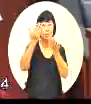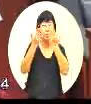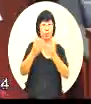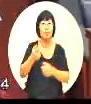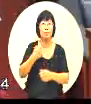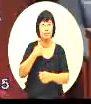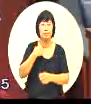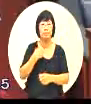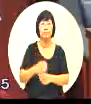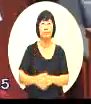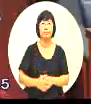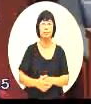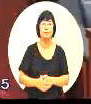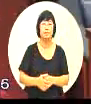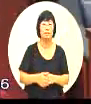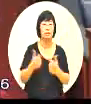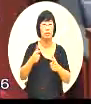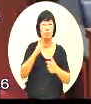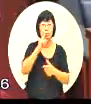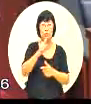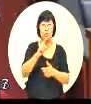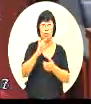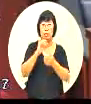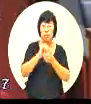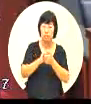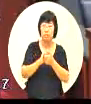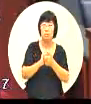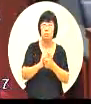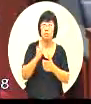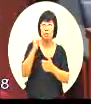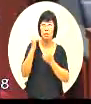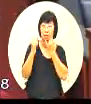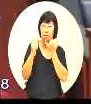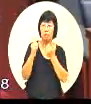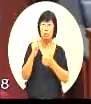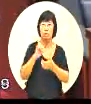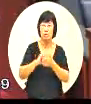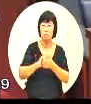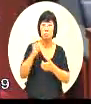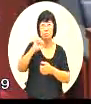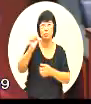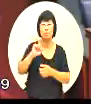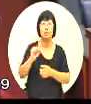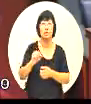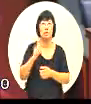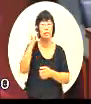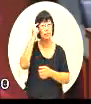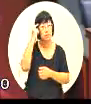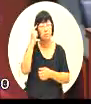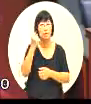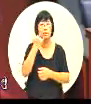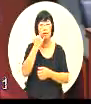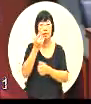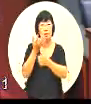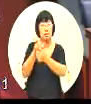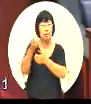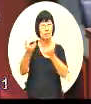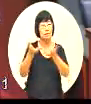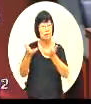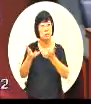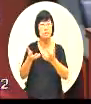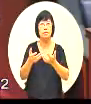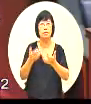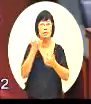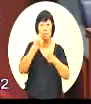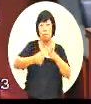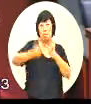我想我也没有说一定可以一定不可以，因为我也不是这方面专家。我的意思是应该要让它更透明，让更多的